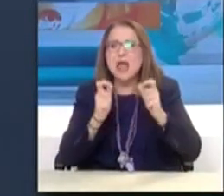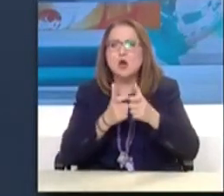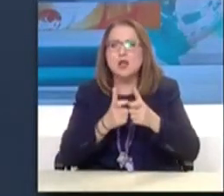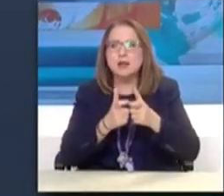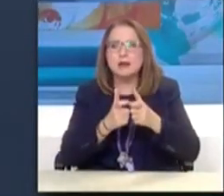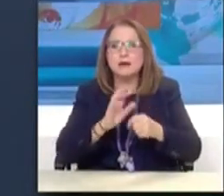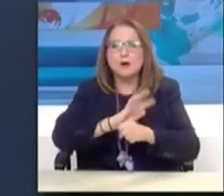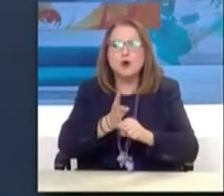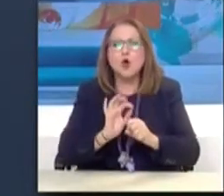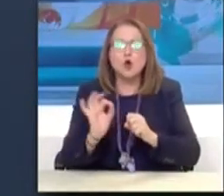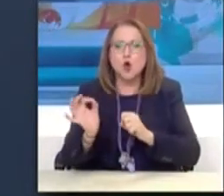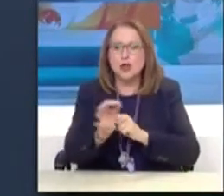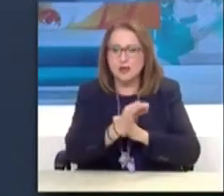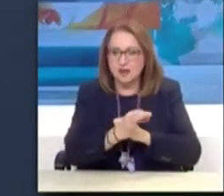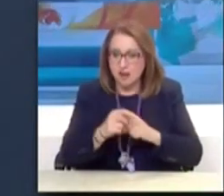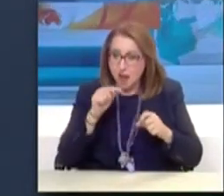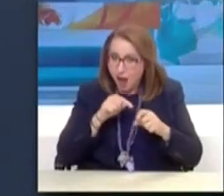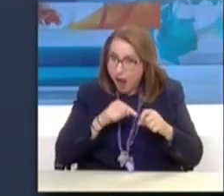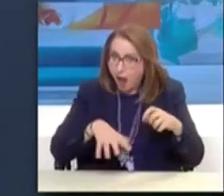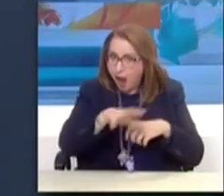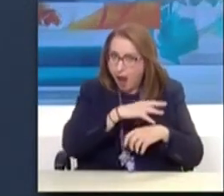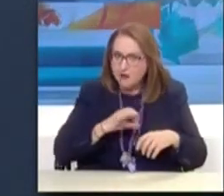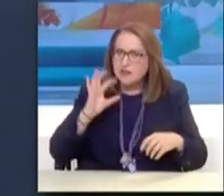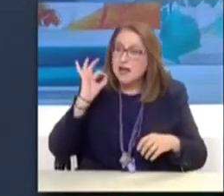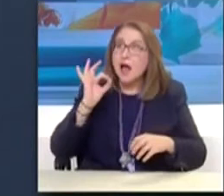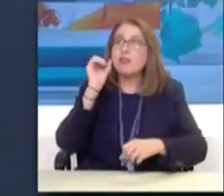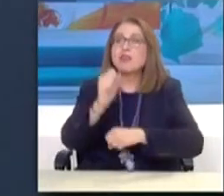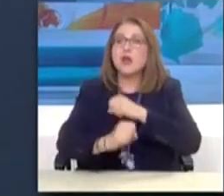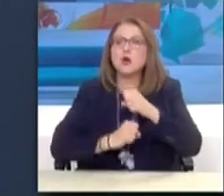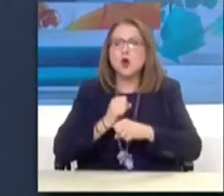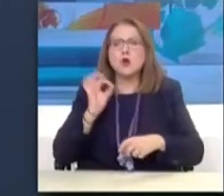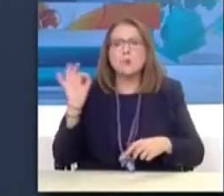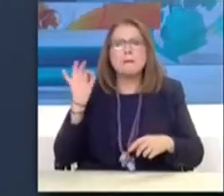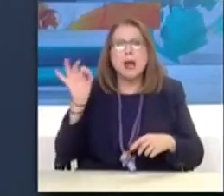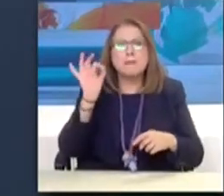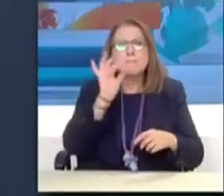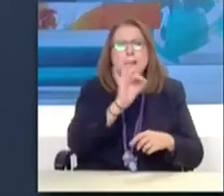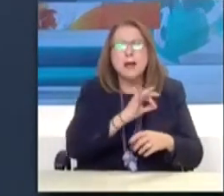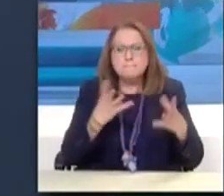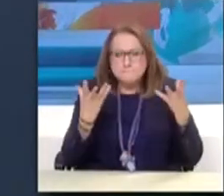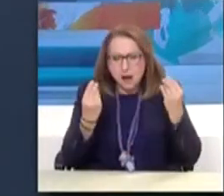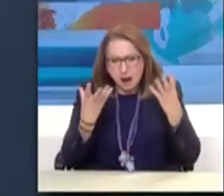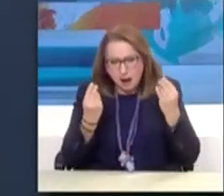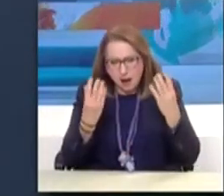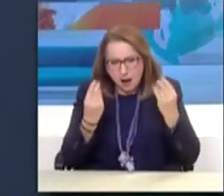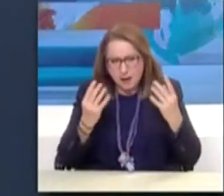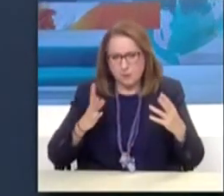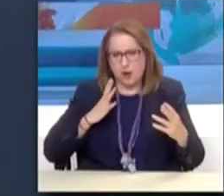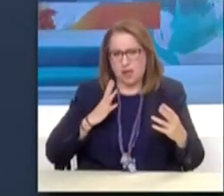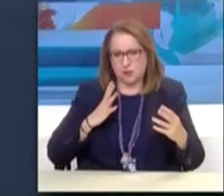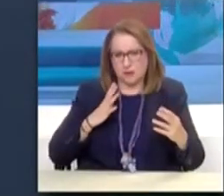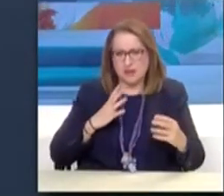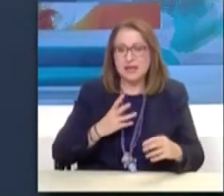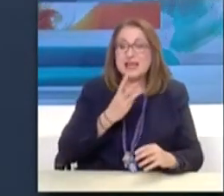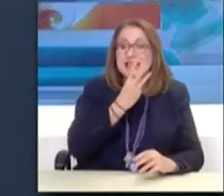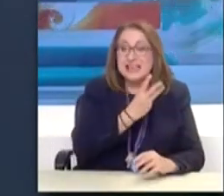κορονοϊοί εκτιμάται πως μολύνουν δεκάδες εκατομμύρια ανθρώπων κάθε έτος και αφορούν τουλάχιστον 3 με 11%